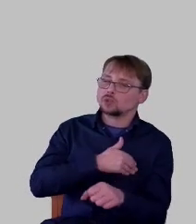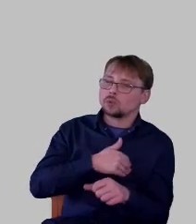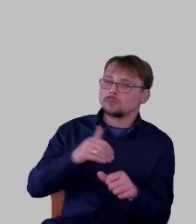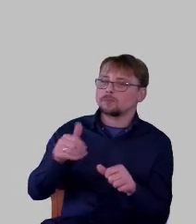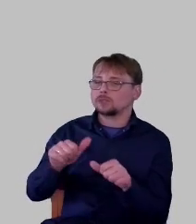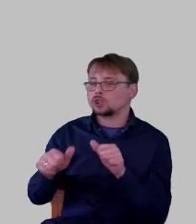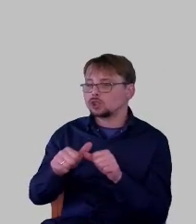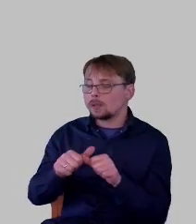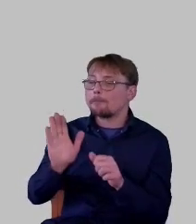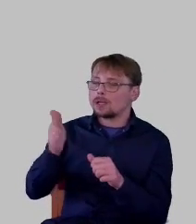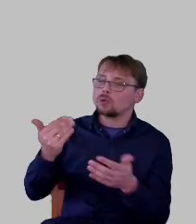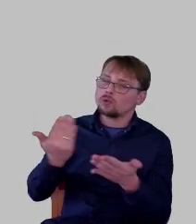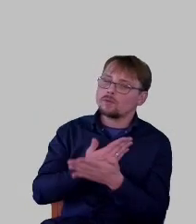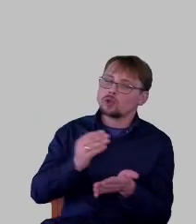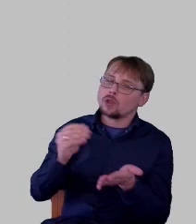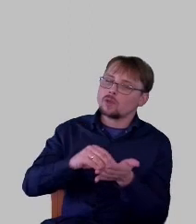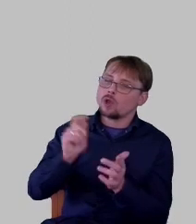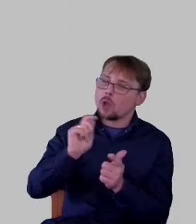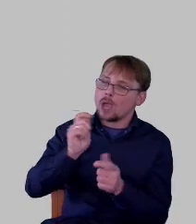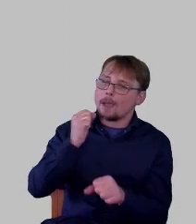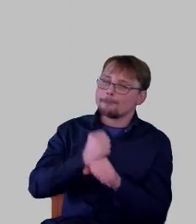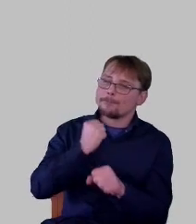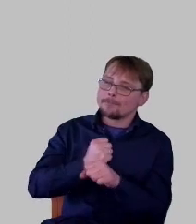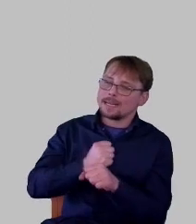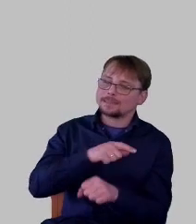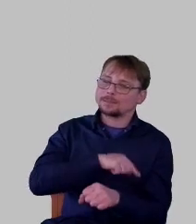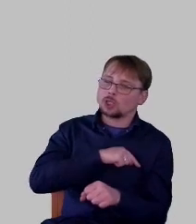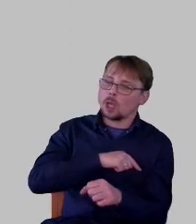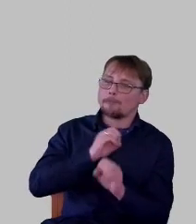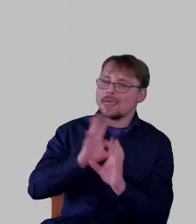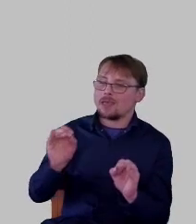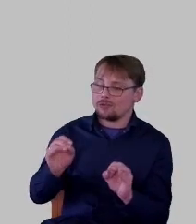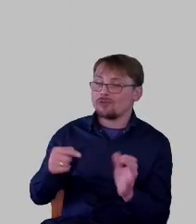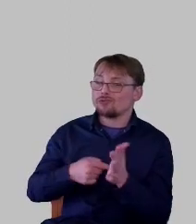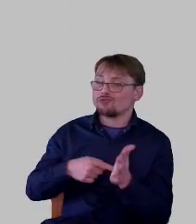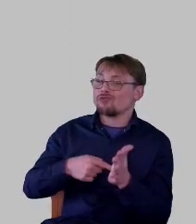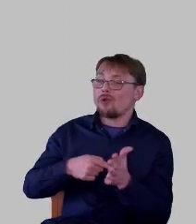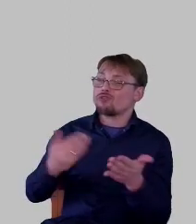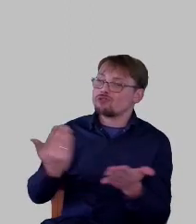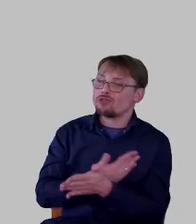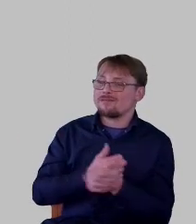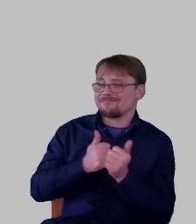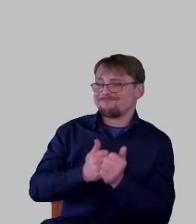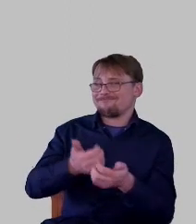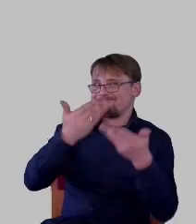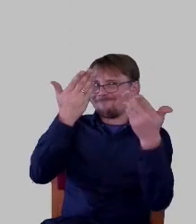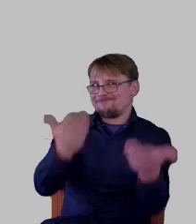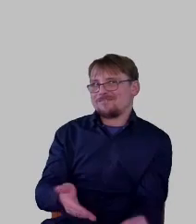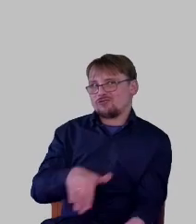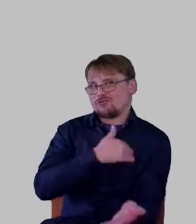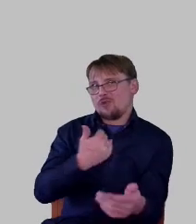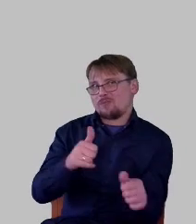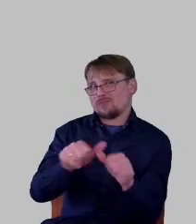zajęcia z pomocy psychologiczno-pedagogicznej. To jest zadanie statutowe. Każdego przedszkola, szkoły i placówki zapewnienie tej